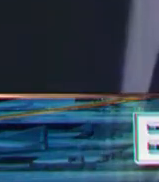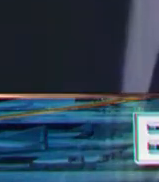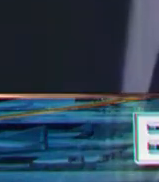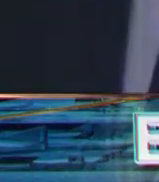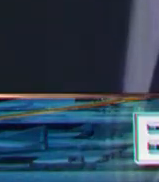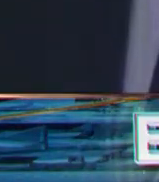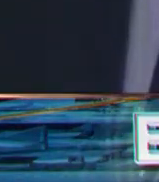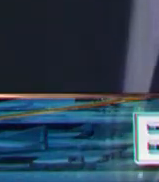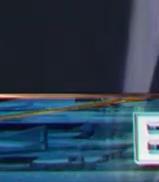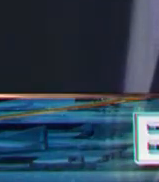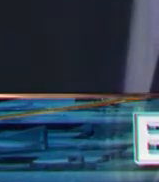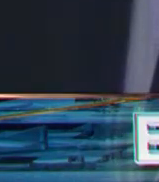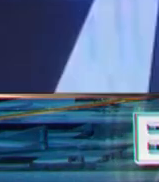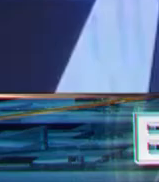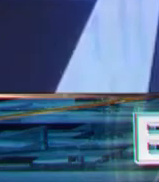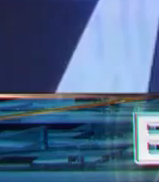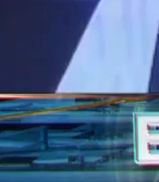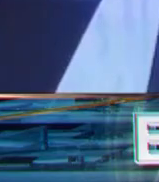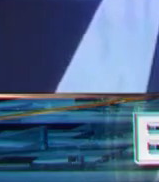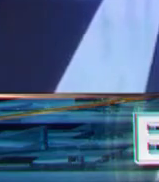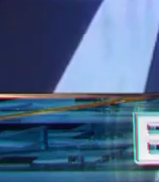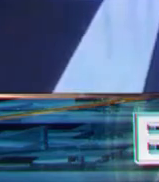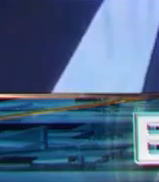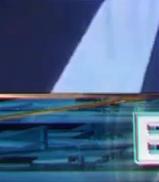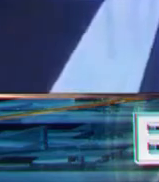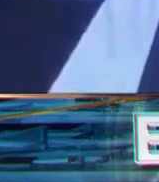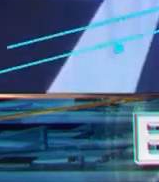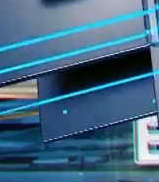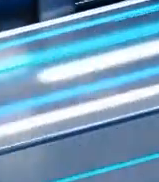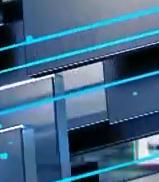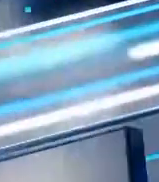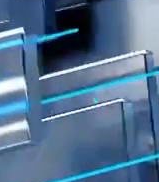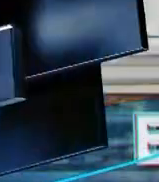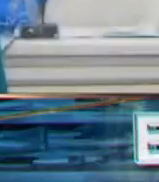Бейсен Құранбектің шәкірті деген атты алып жүру өте үлкен жауапкершілік.